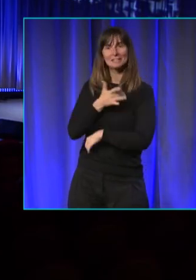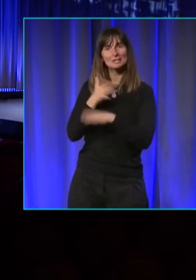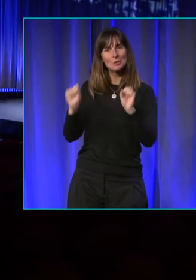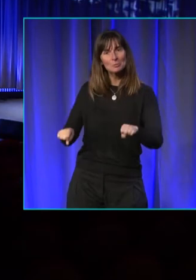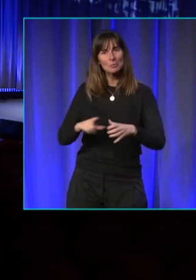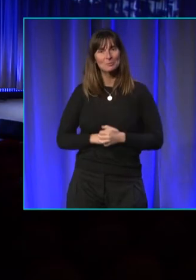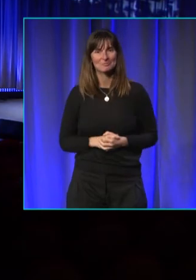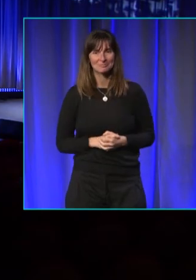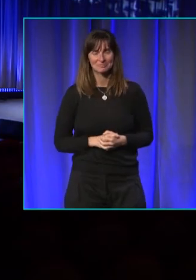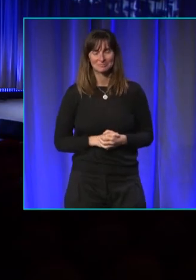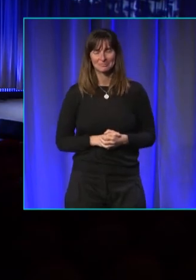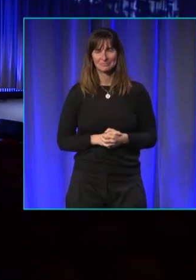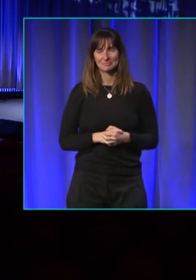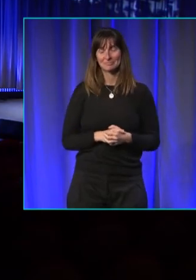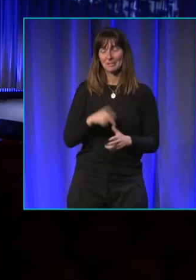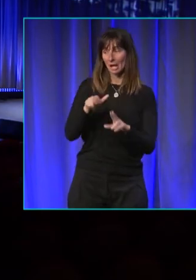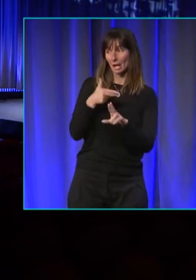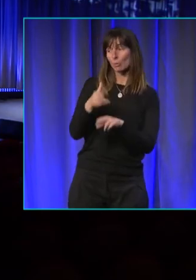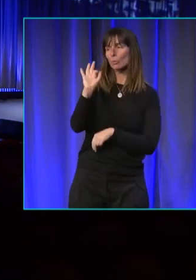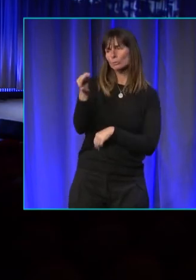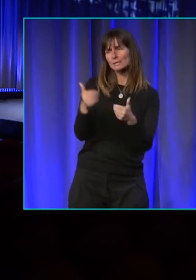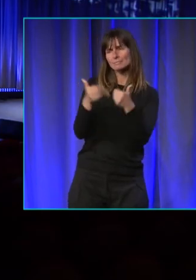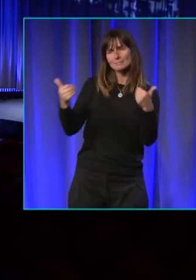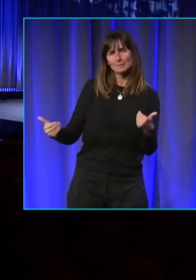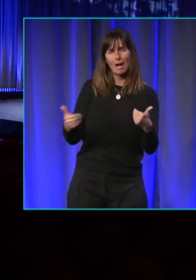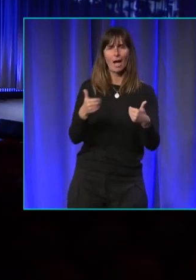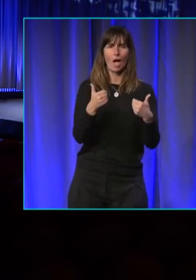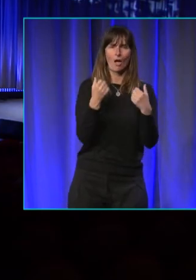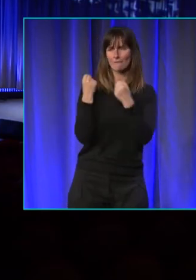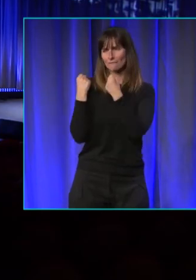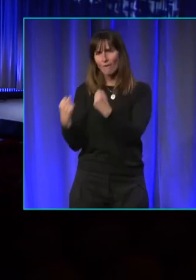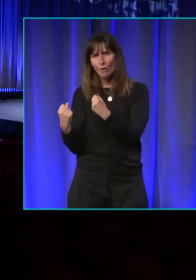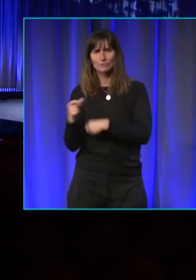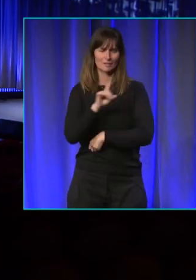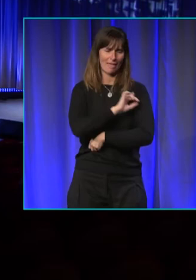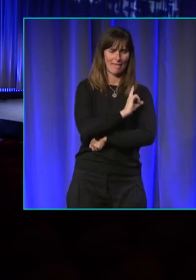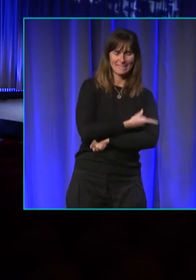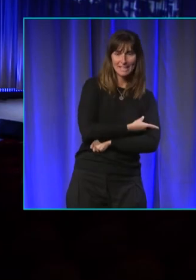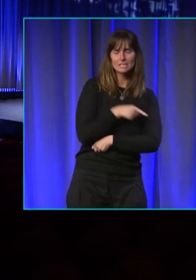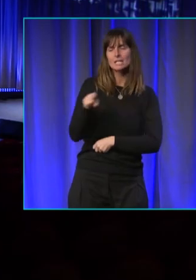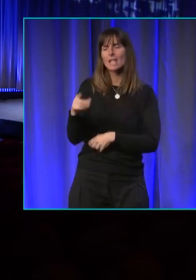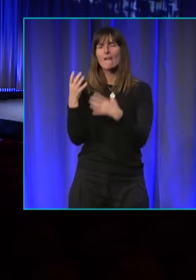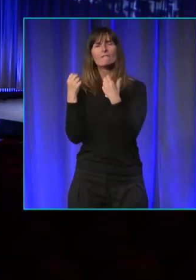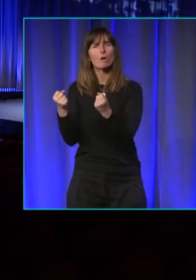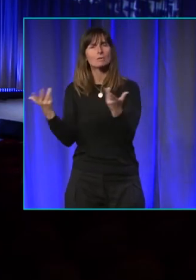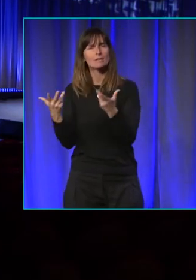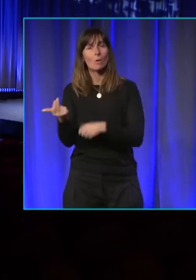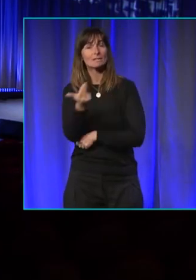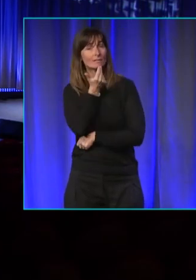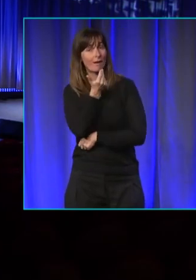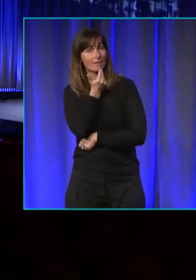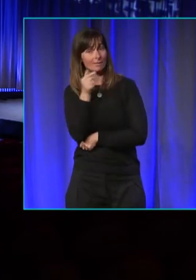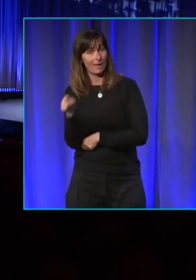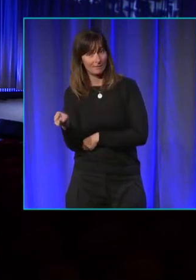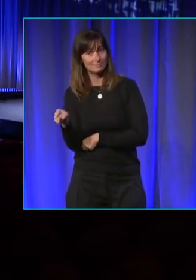Oui, après, la force et l'énergie, je suis d'accord avec vous. Hein, La force est une qualité qui n'est pas